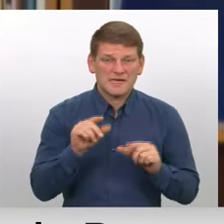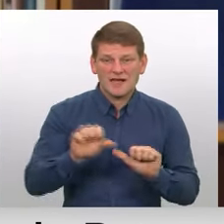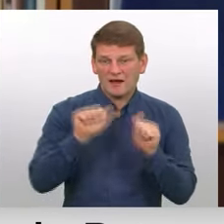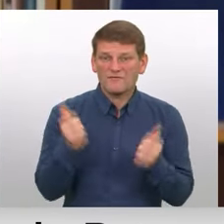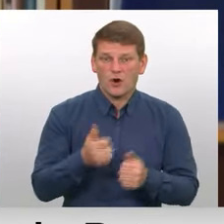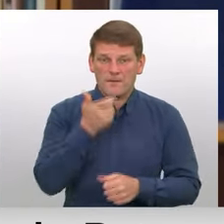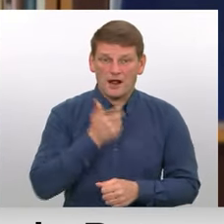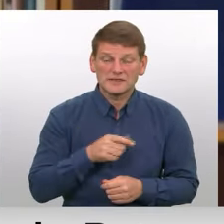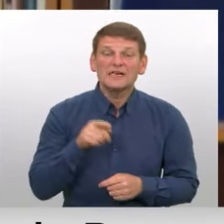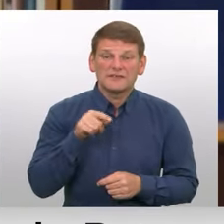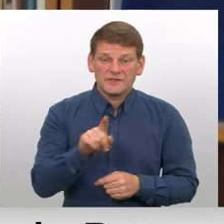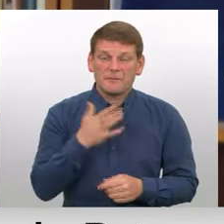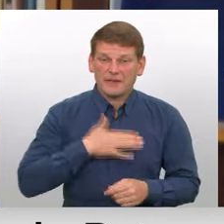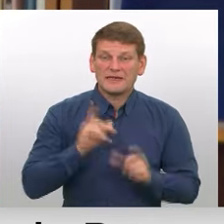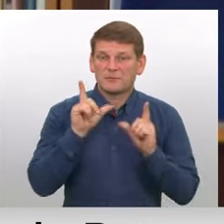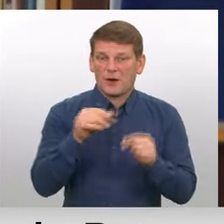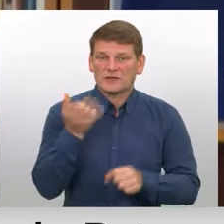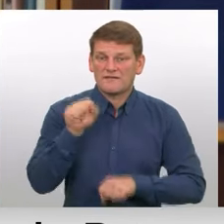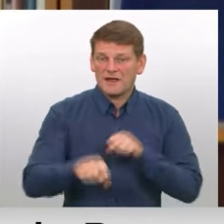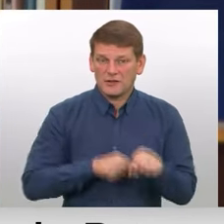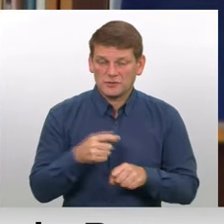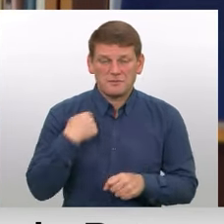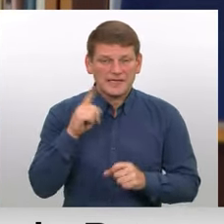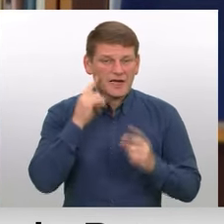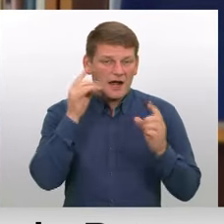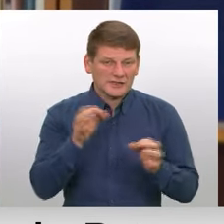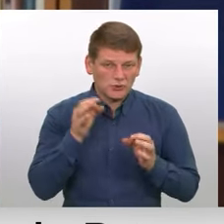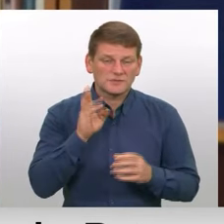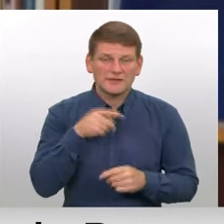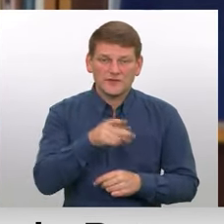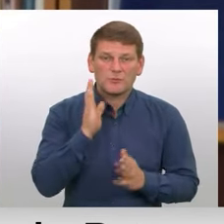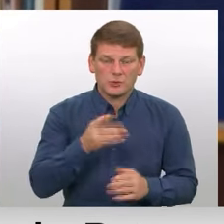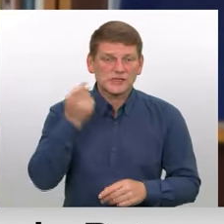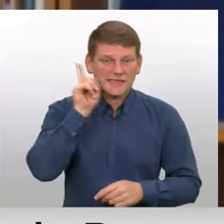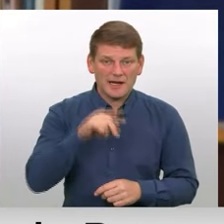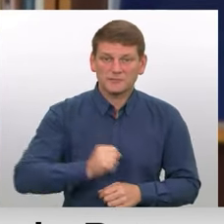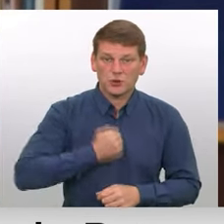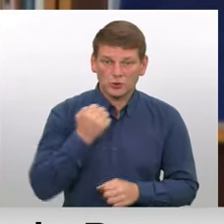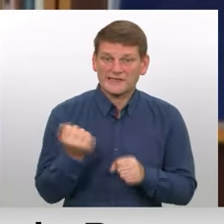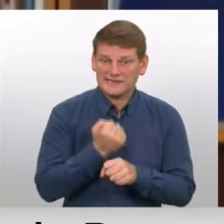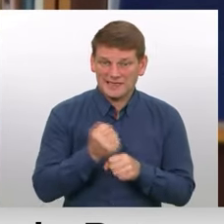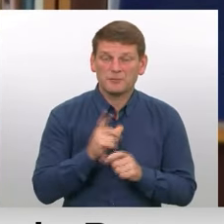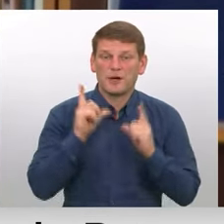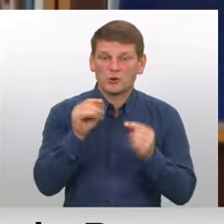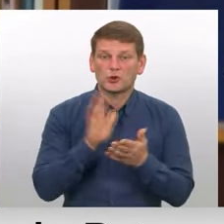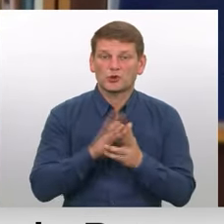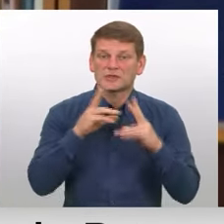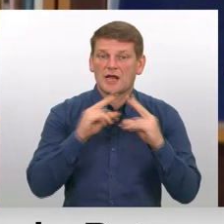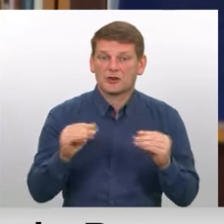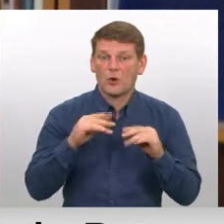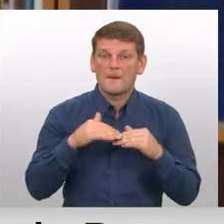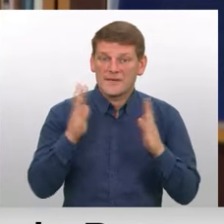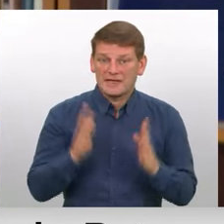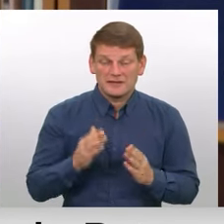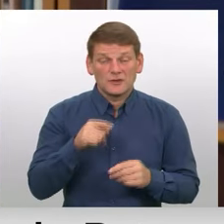formāls. Viņam patīk braukt ar velosipēdu. Man ir aizdomas, ka viņam būs zināmas grūtības to izdarīt braucot uz NATO mītni, bet to